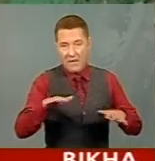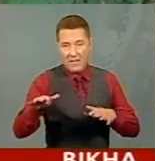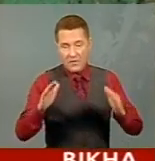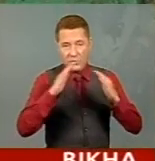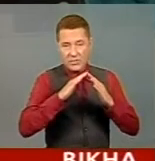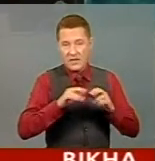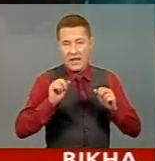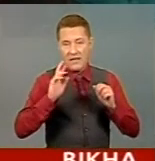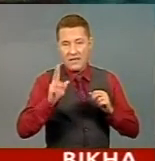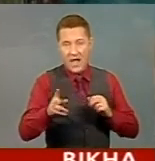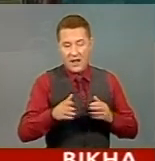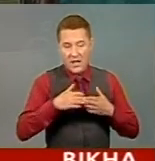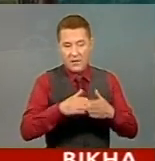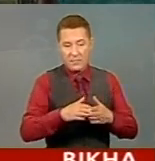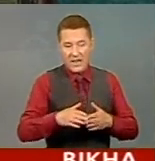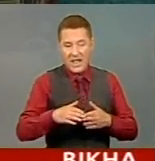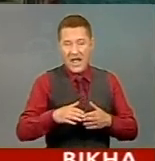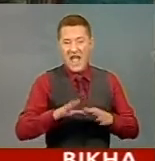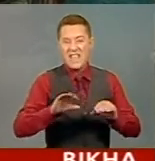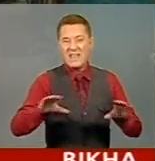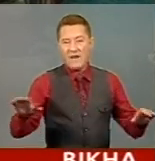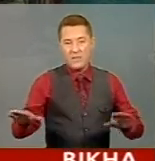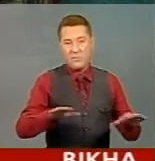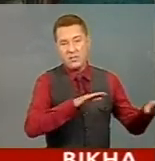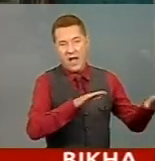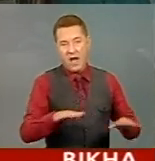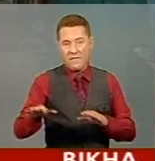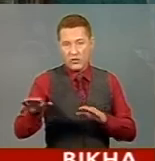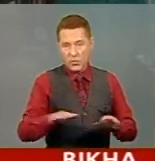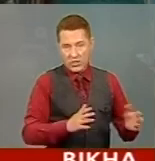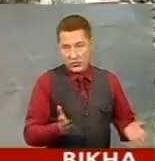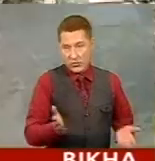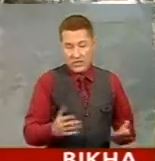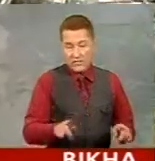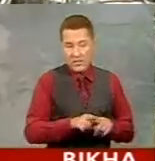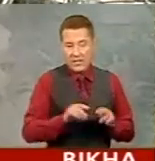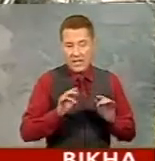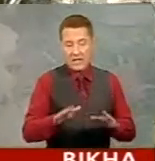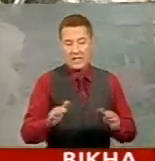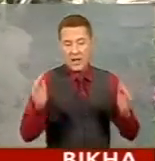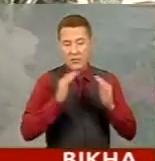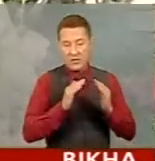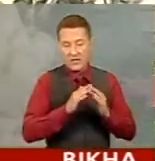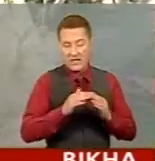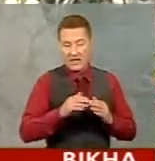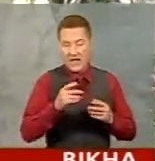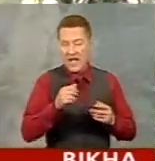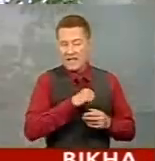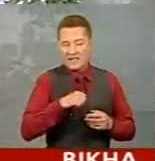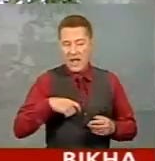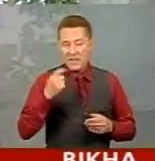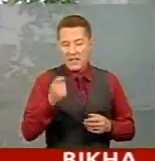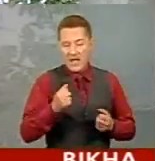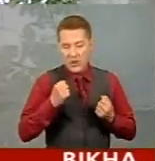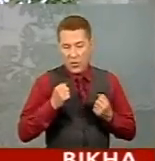немов кораблі. Диван плавав туди-сюди. Ну, такі от діла. Будинок пані Антоніни і сам ледь утримався на